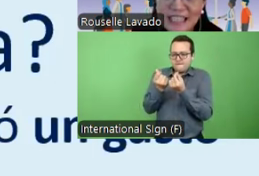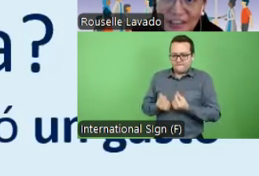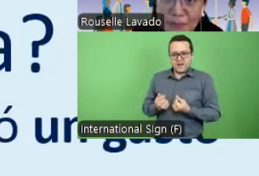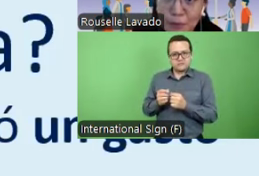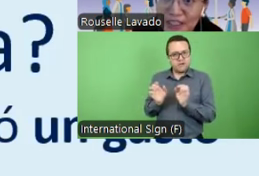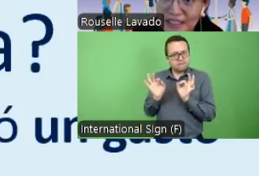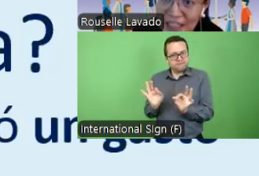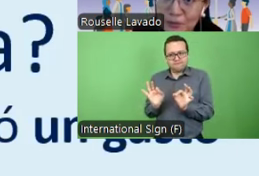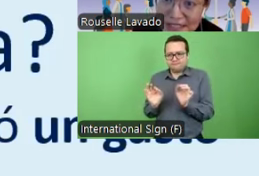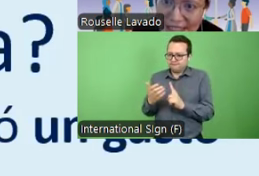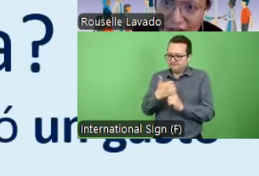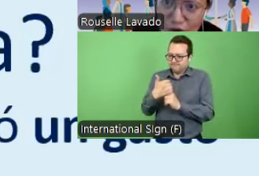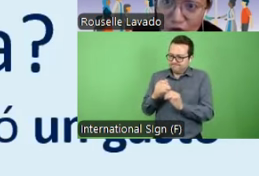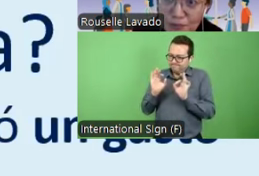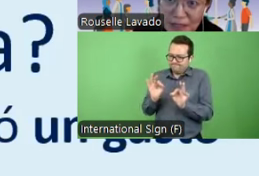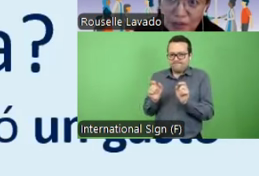sont préoccupantes.